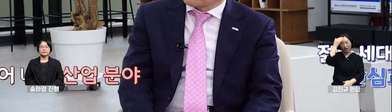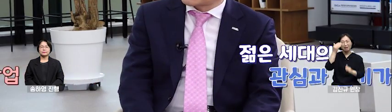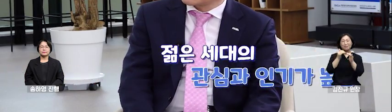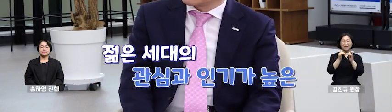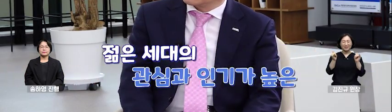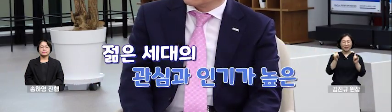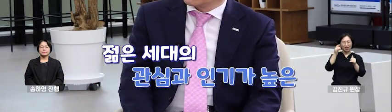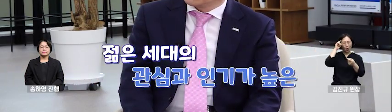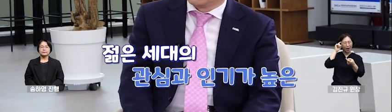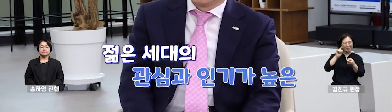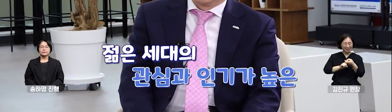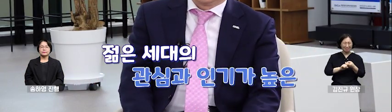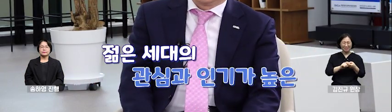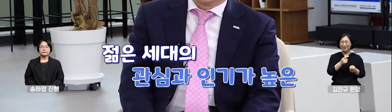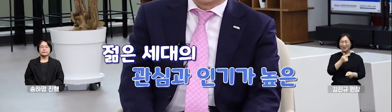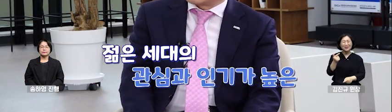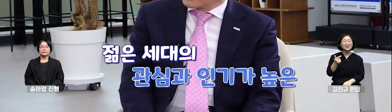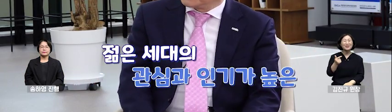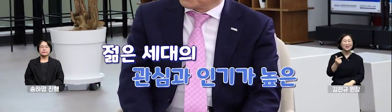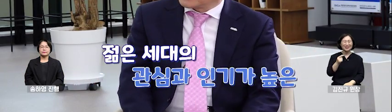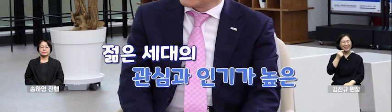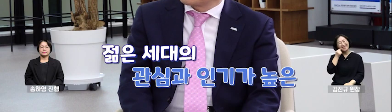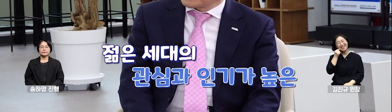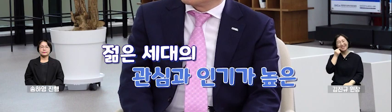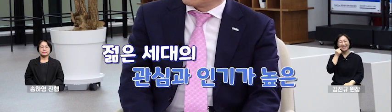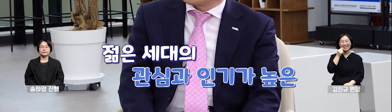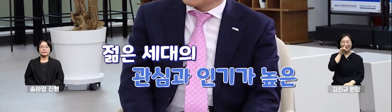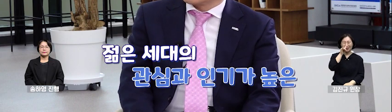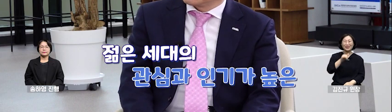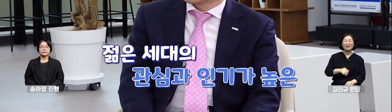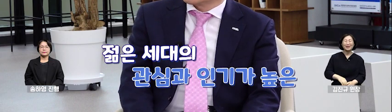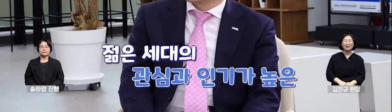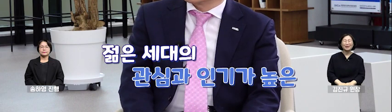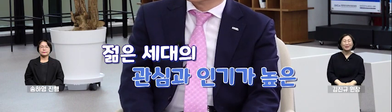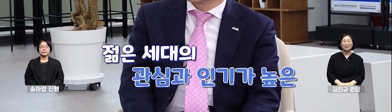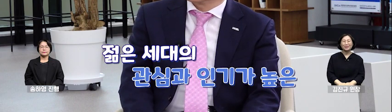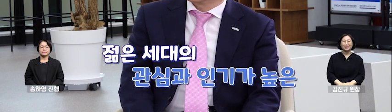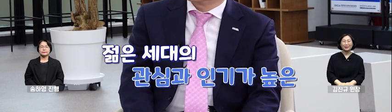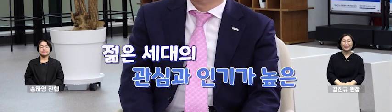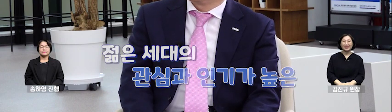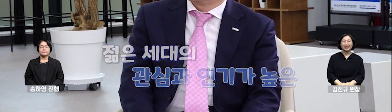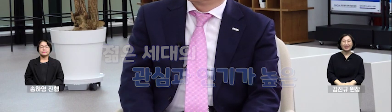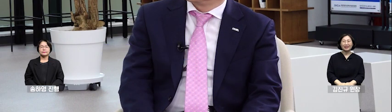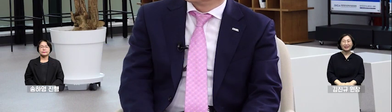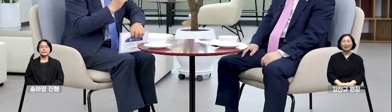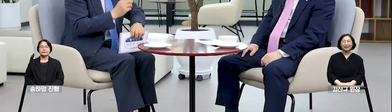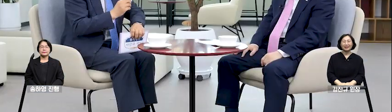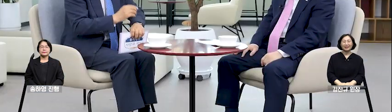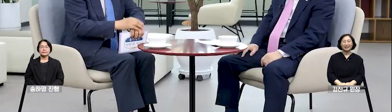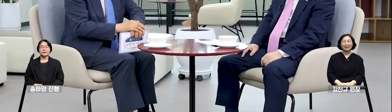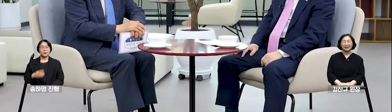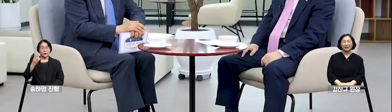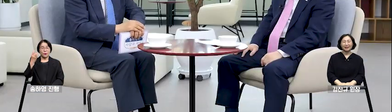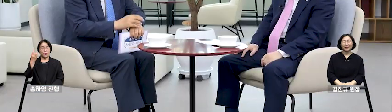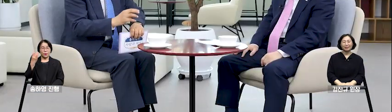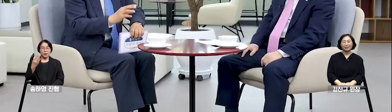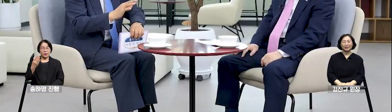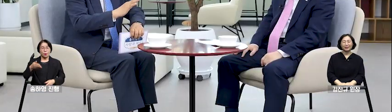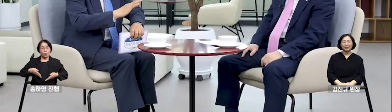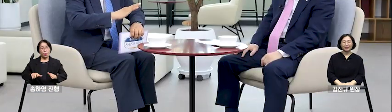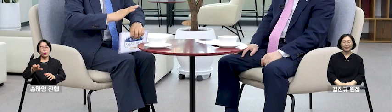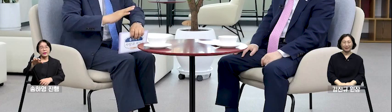관심 있어 하고 어 인기가 있는 곳이다 이렇게 그거 말씀드리지 살았어요 아 원래 이런데